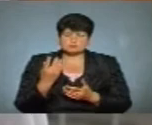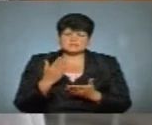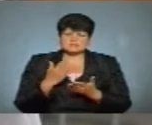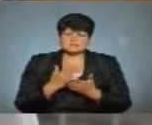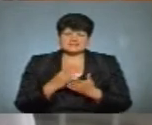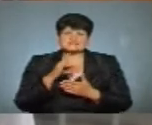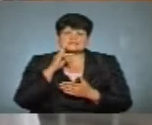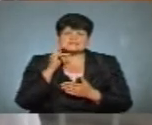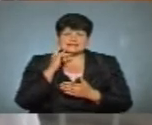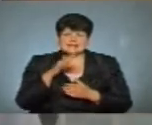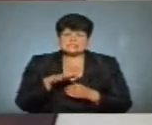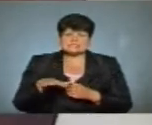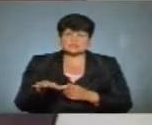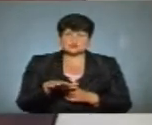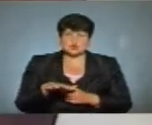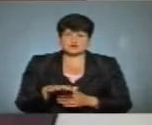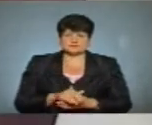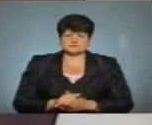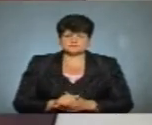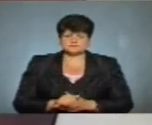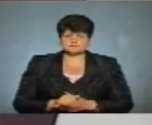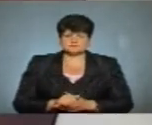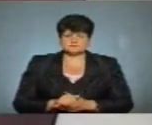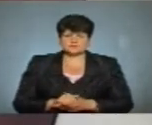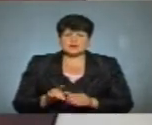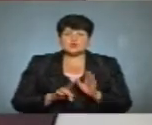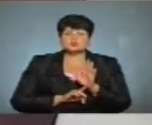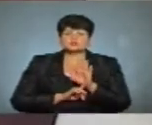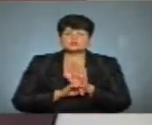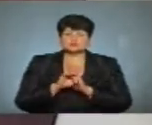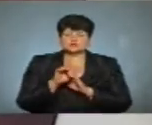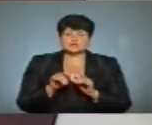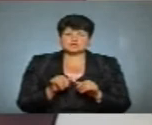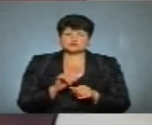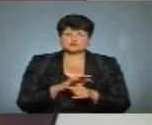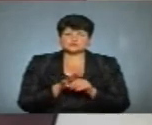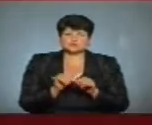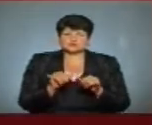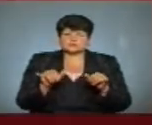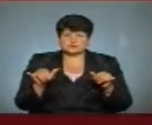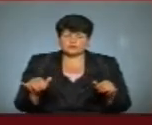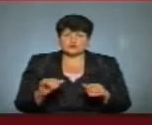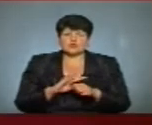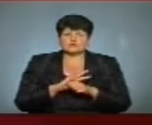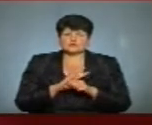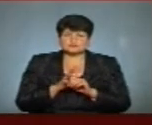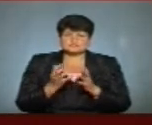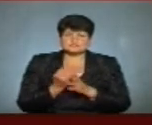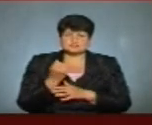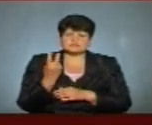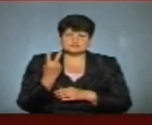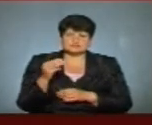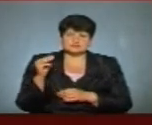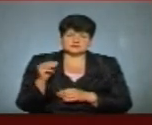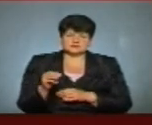так званій зеленій зоні. З початку пандемії в області COVID-19 лабораторно підтвердили у